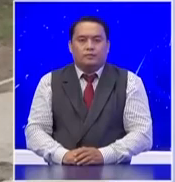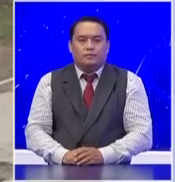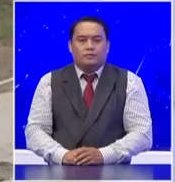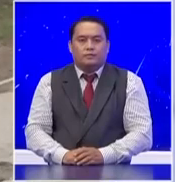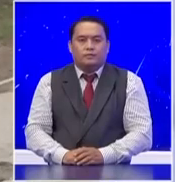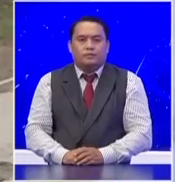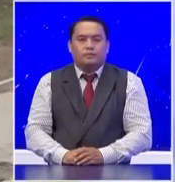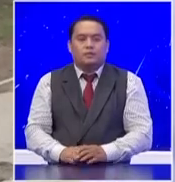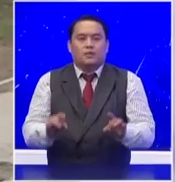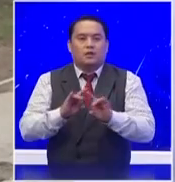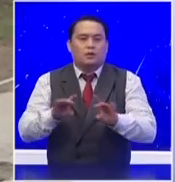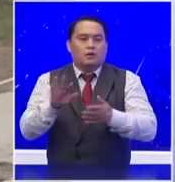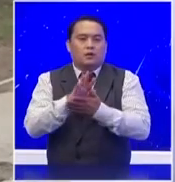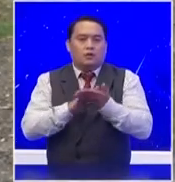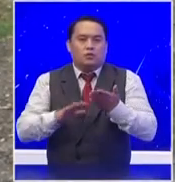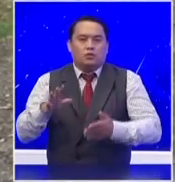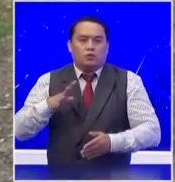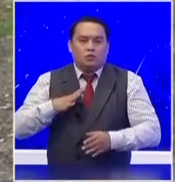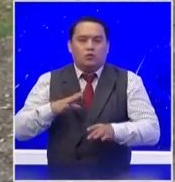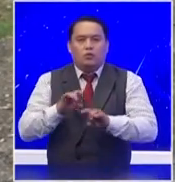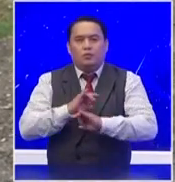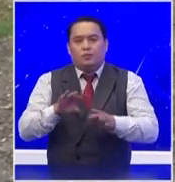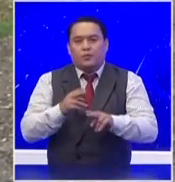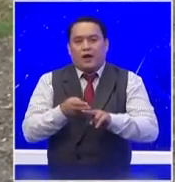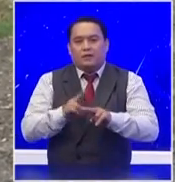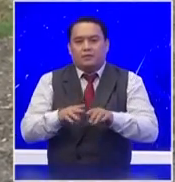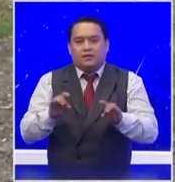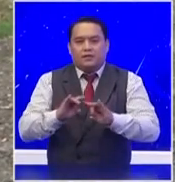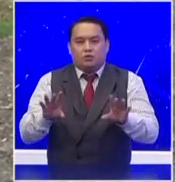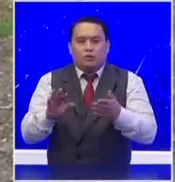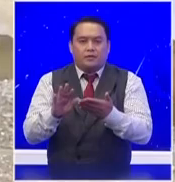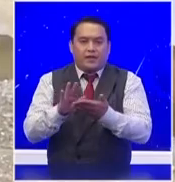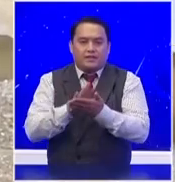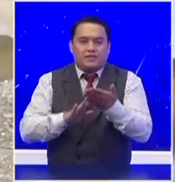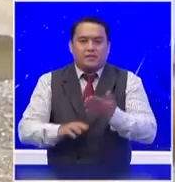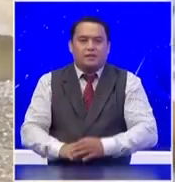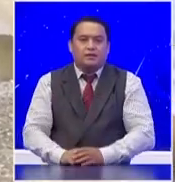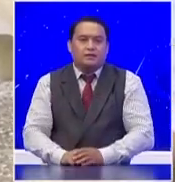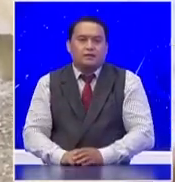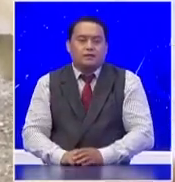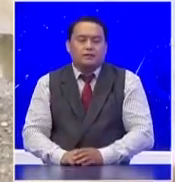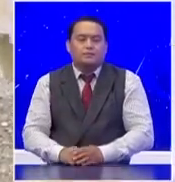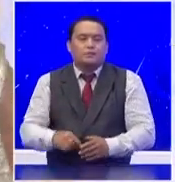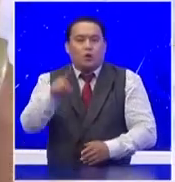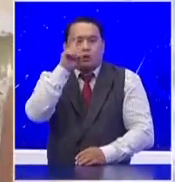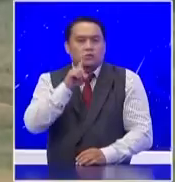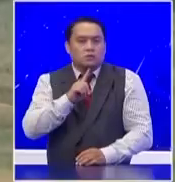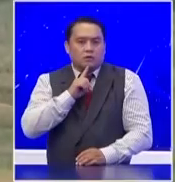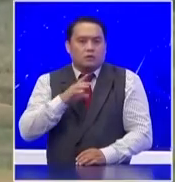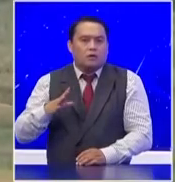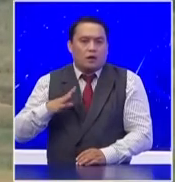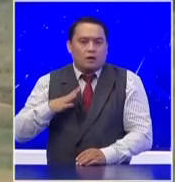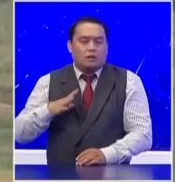Сағади Талдыбаевтың айтуынша, Талдықорған қаласындағы Билайн центр орталығына қатынас хат жіберген. Центр басшылығы осы аптада Бүктелі ауылына